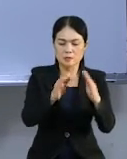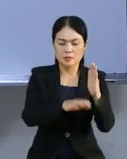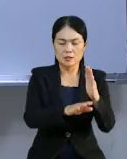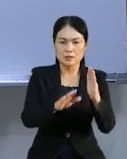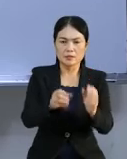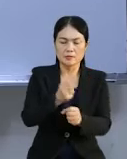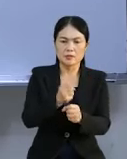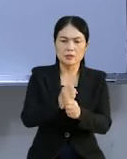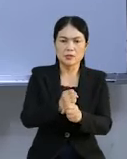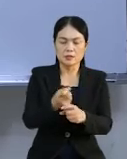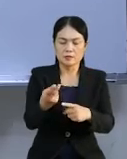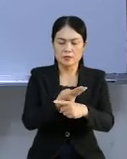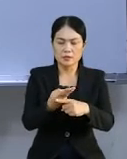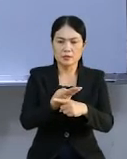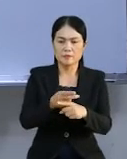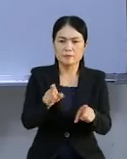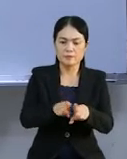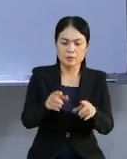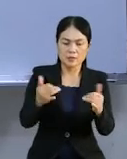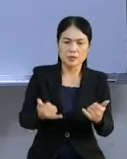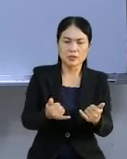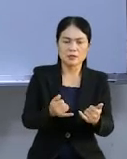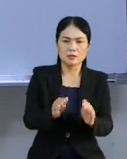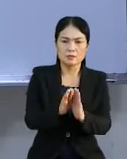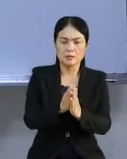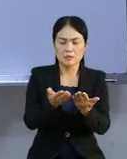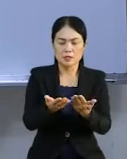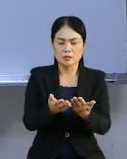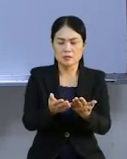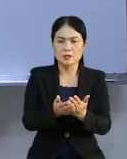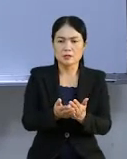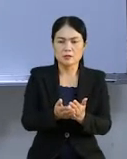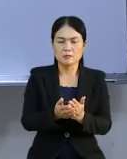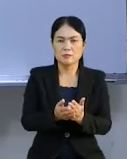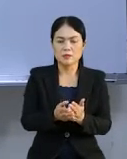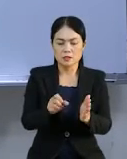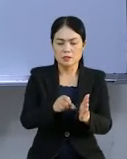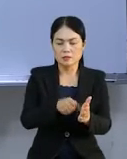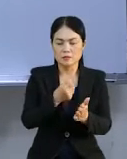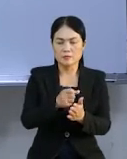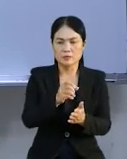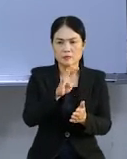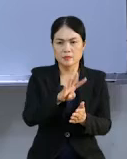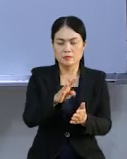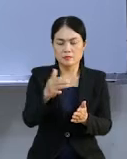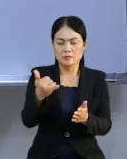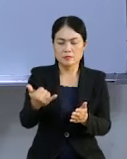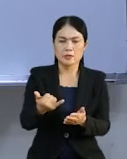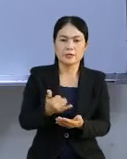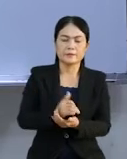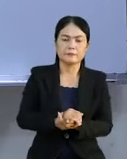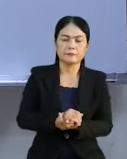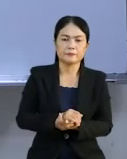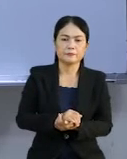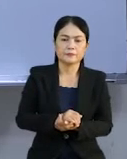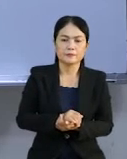côn nằm bây thư ca vật hẳn. Được chứ nét, xong ba ước tư xìu phơ được bỏ dưỡng nâng tùm qua tí sai sắp pram